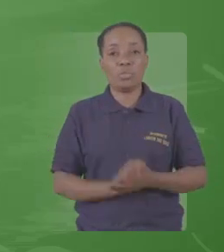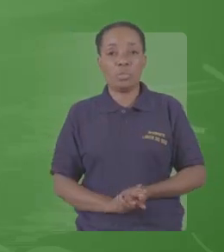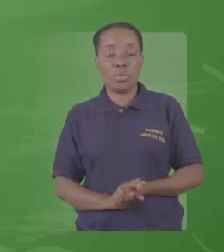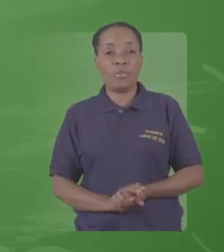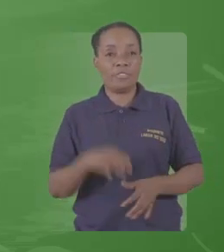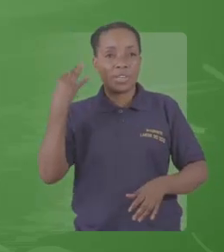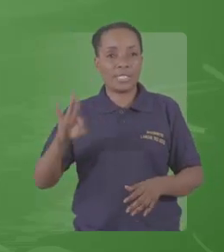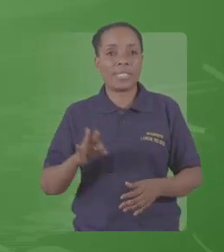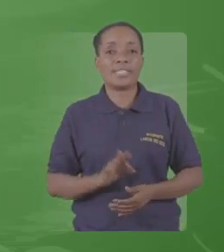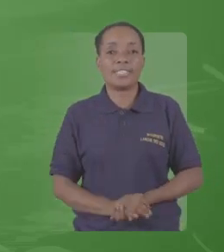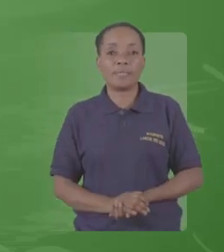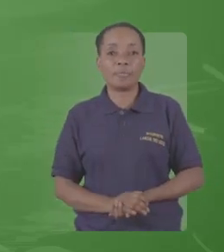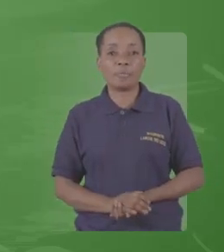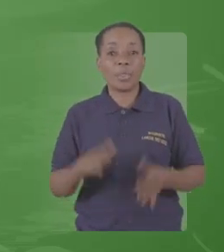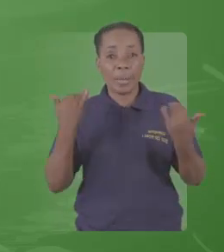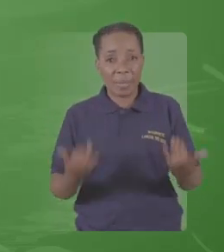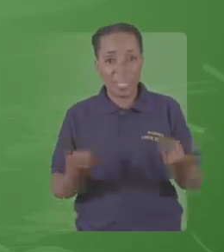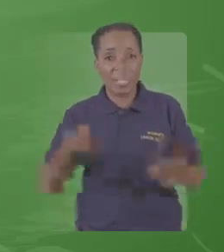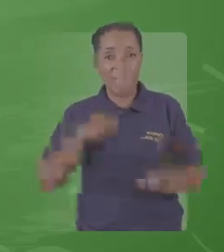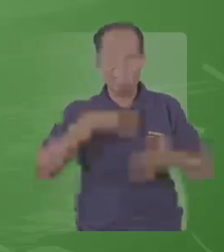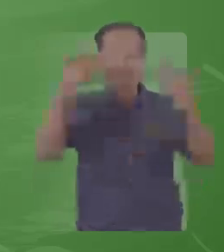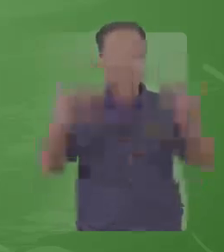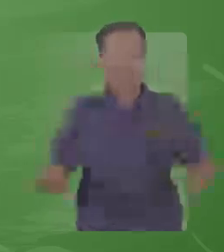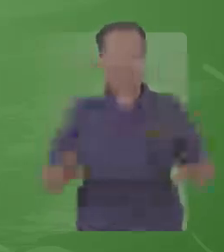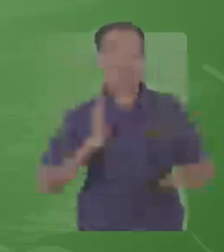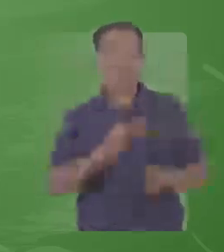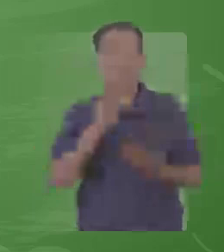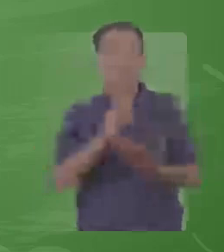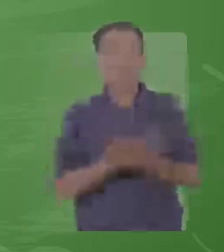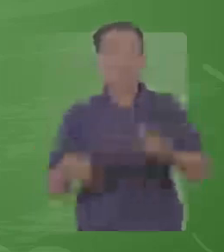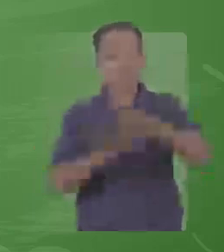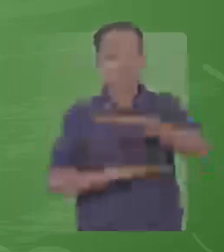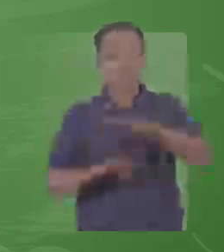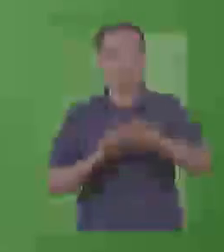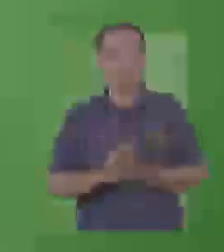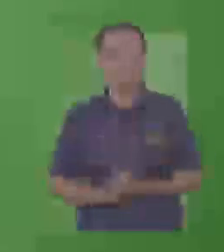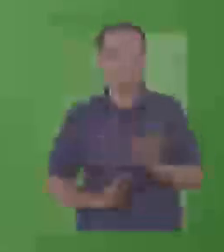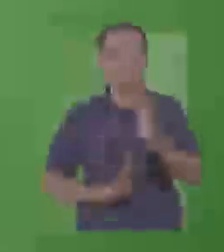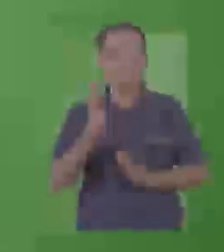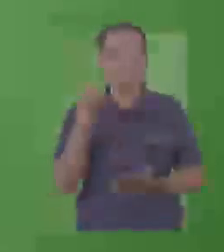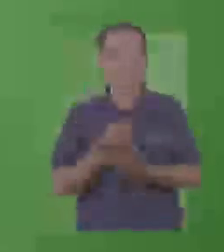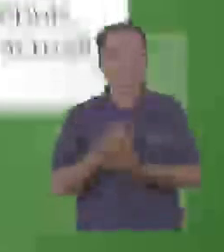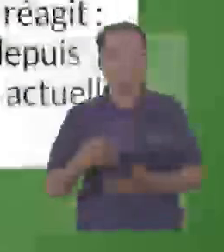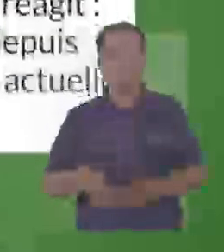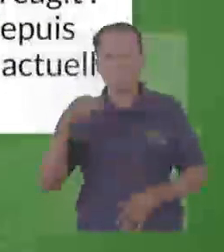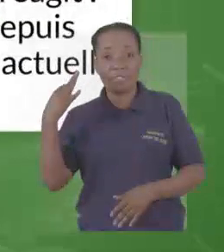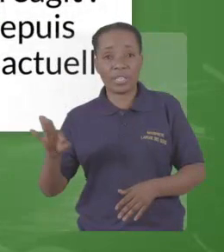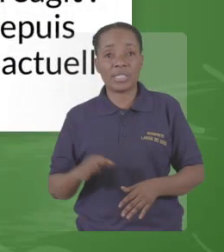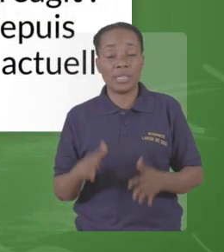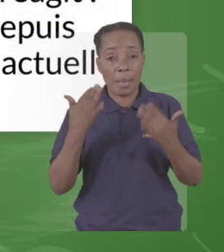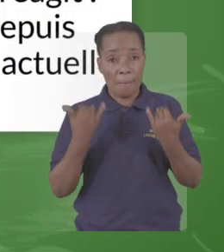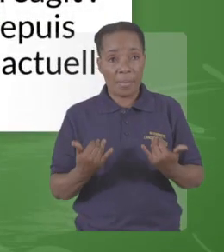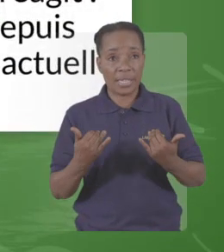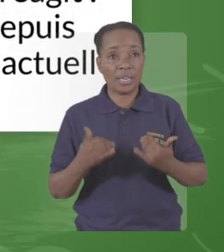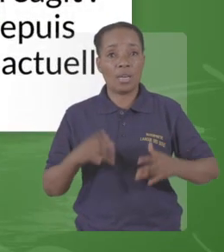leçon sur les fondements de développement de l'économie française. Nous vous proposons maintenant